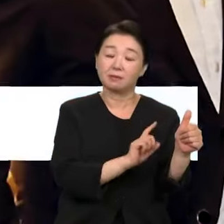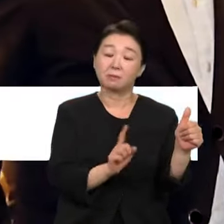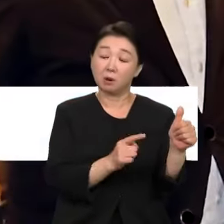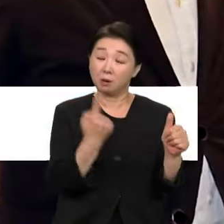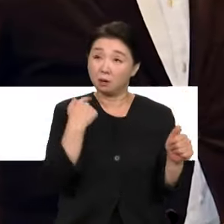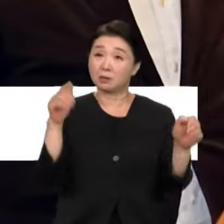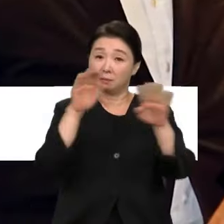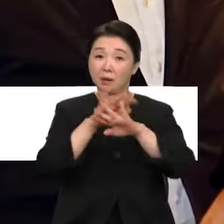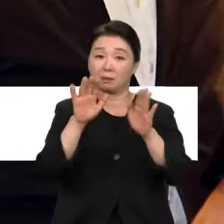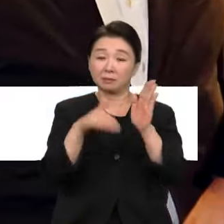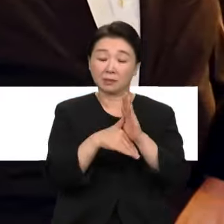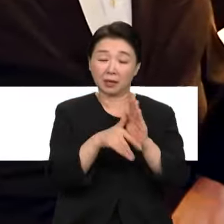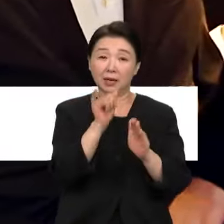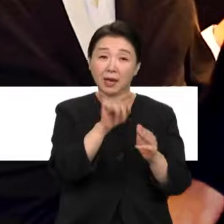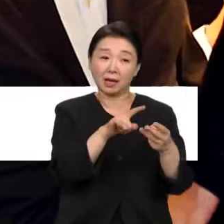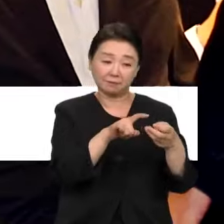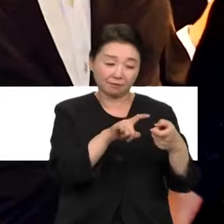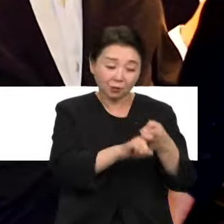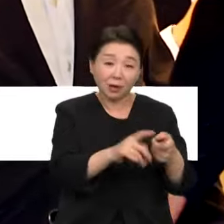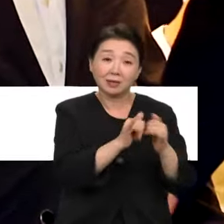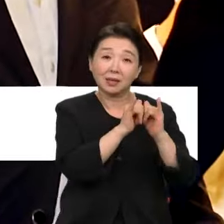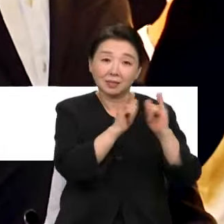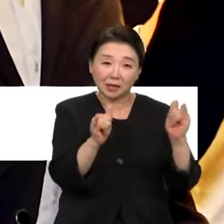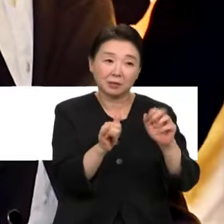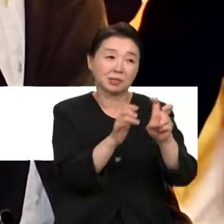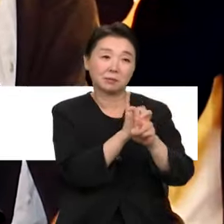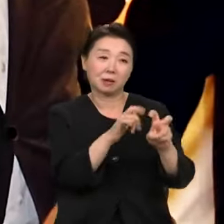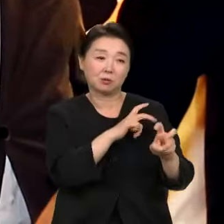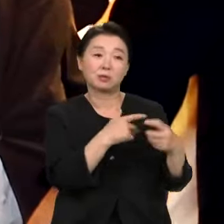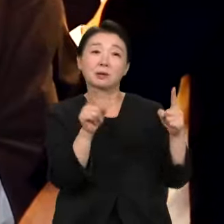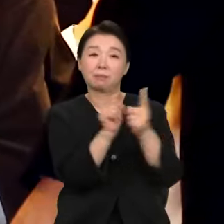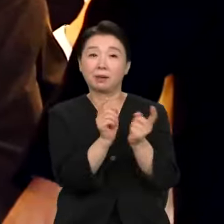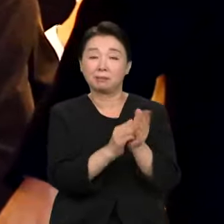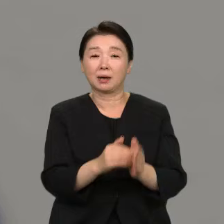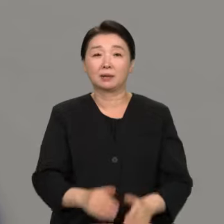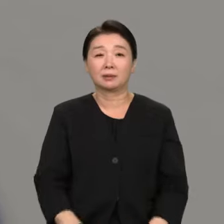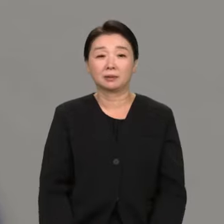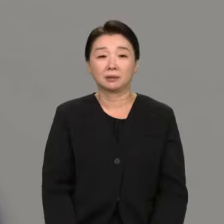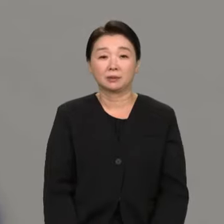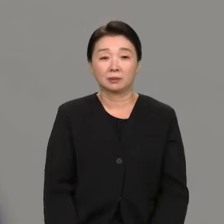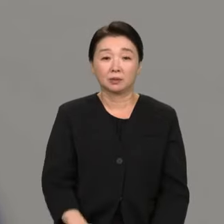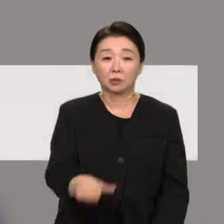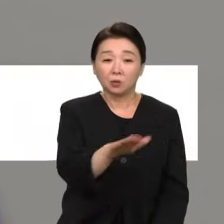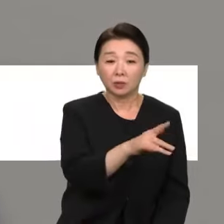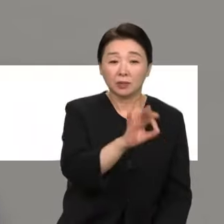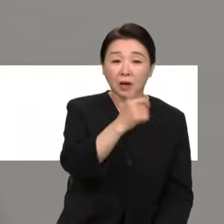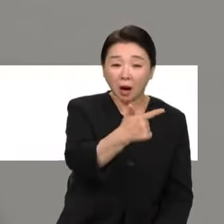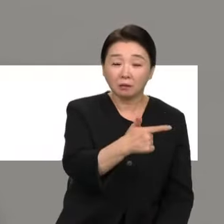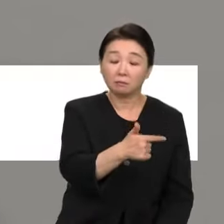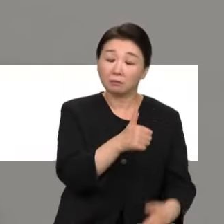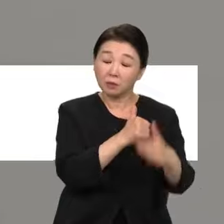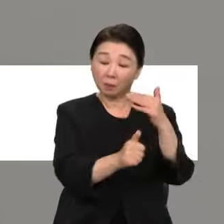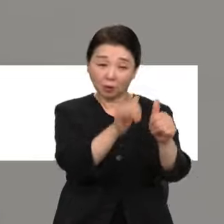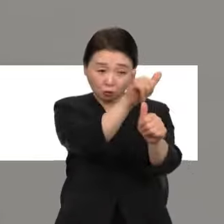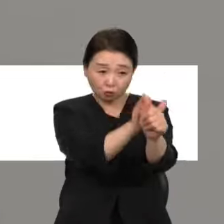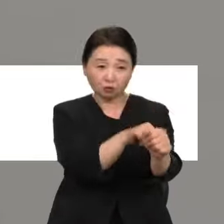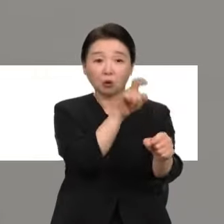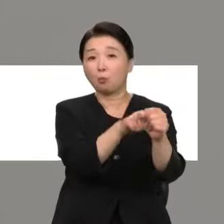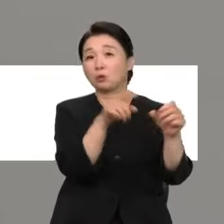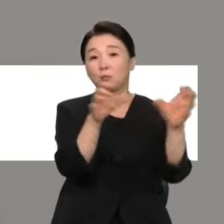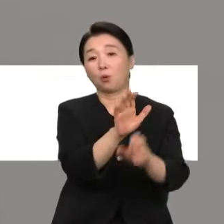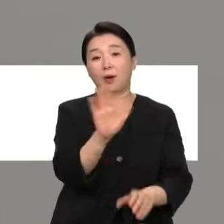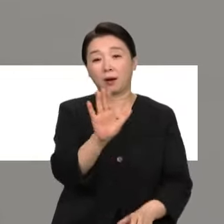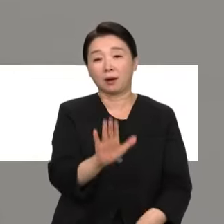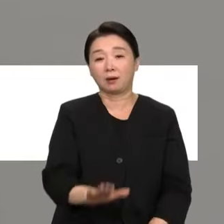저녁 친한 계 지도부 인사 등 총 20여명의 의원들과 만났습니다 우리는 한 대표에게 충성하기 위해서이 자리 모인게